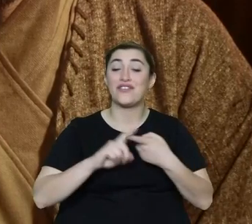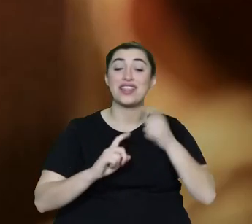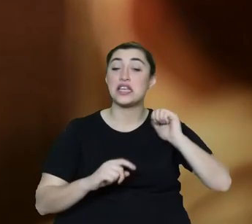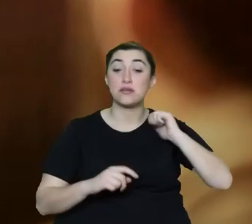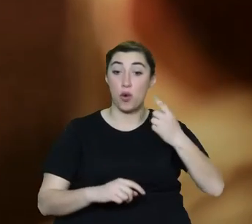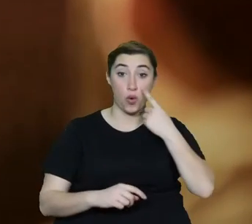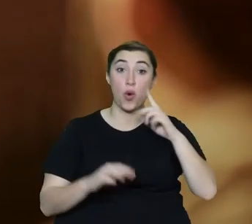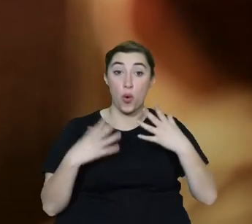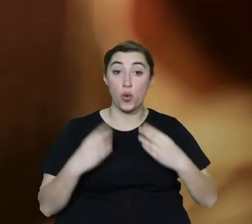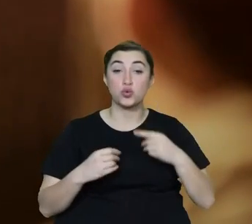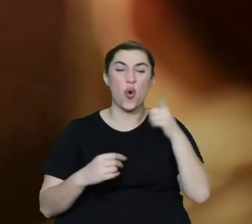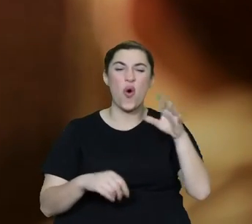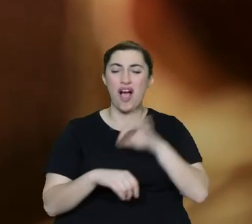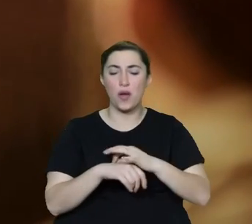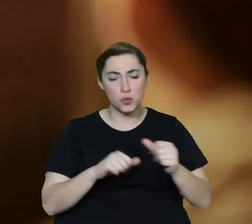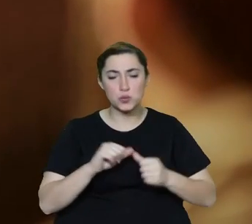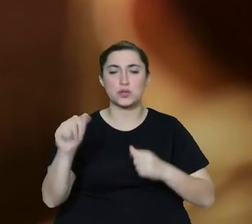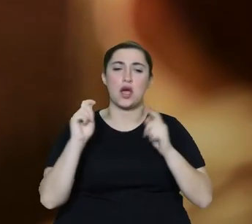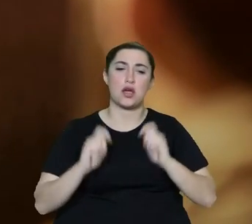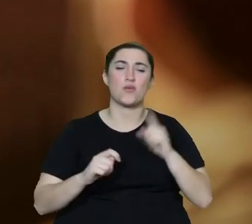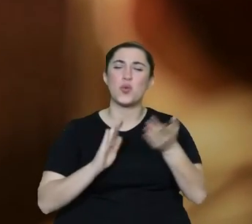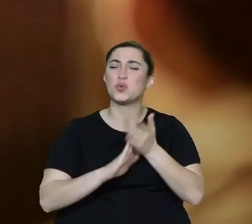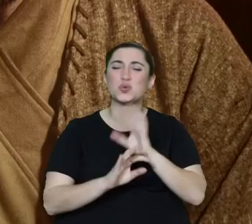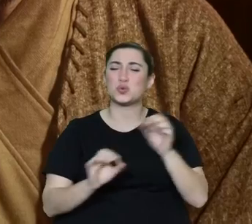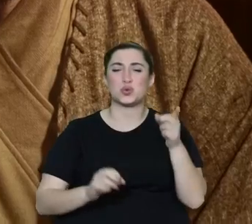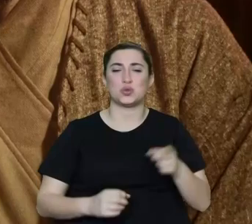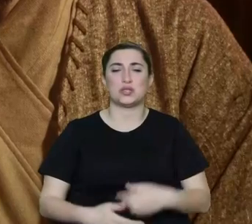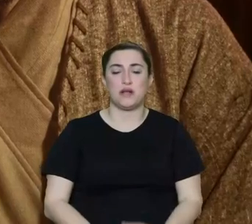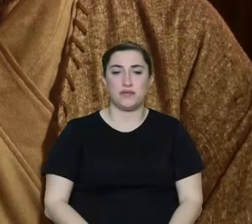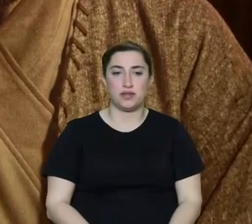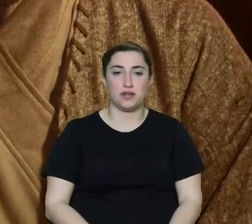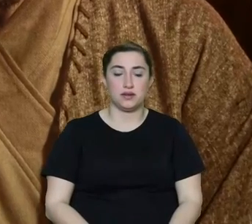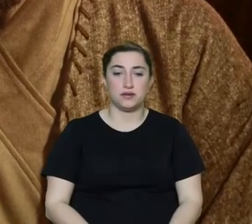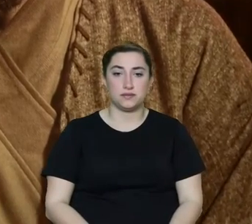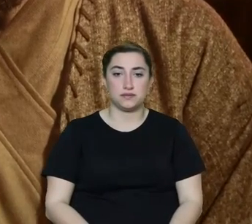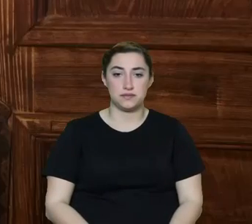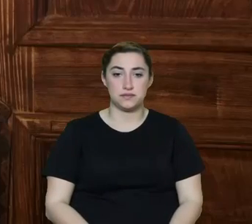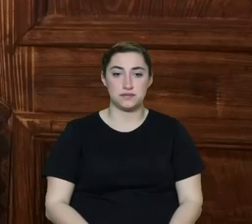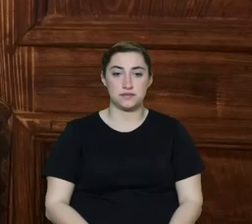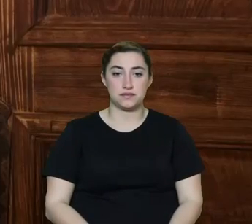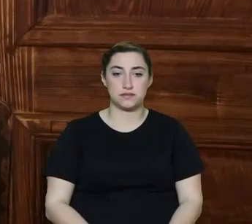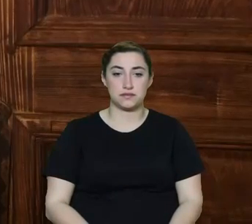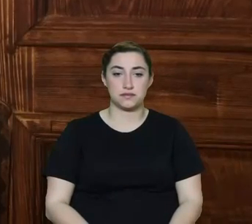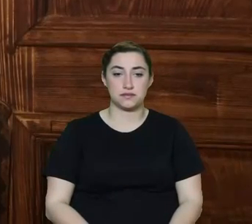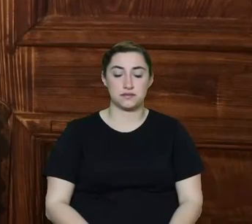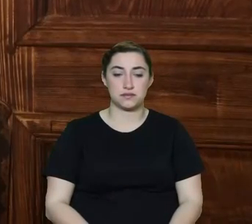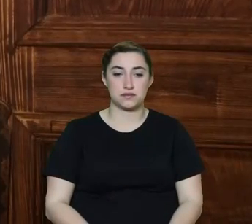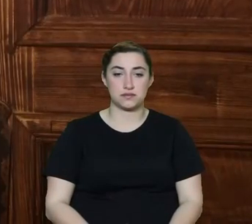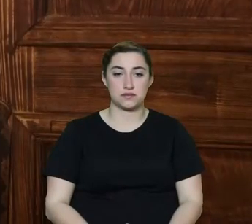ne zaman görürsen o an uzaklaş o uğursuzdan. Yunus sözlerinden etkilendi. Kasım